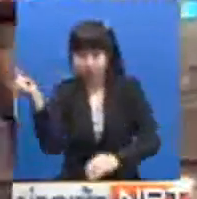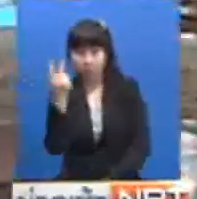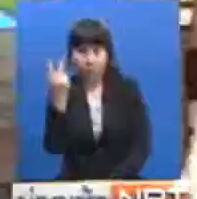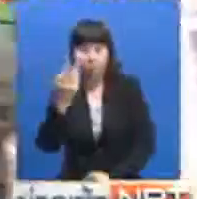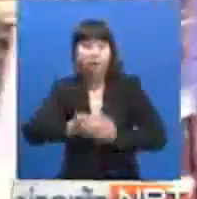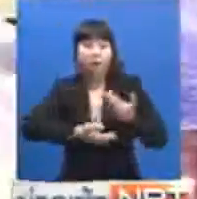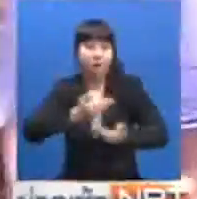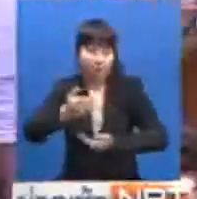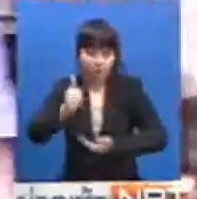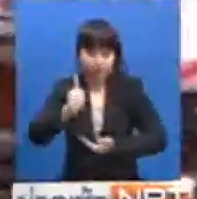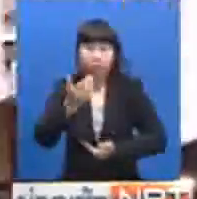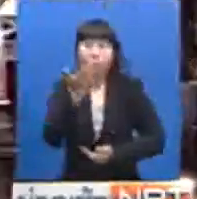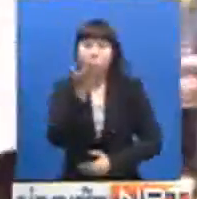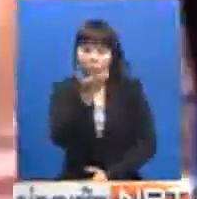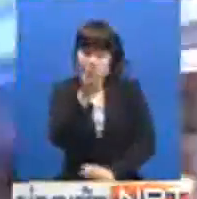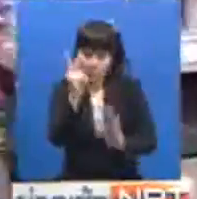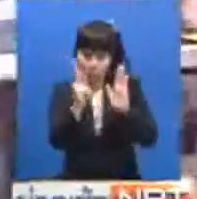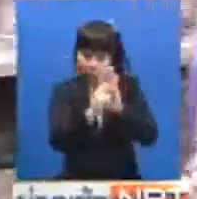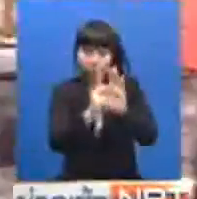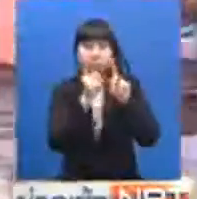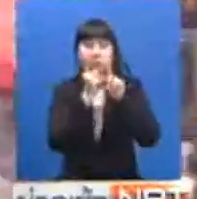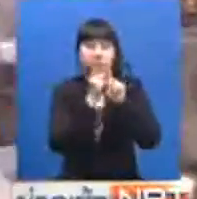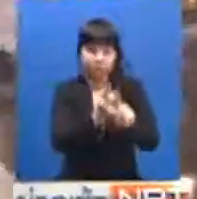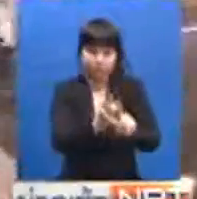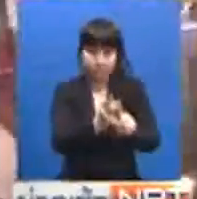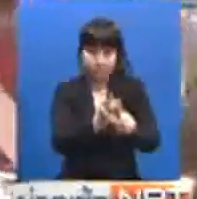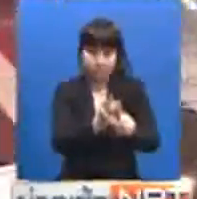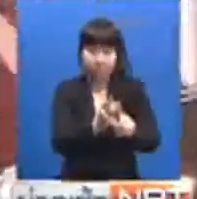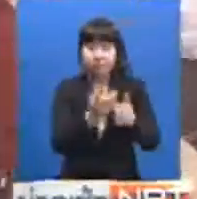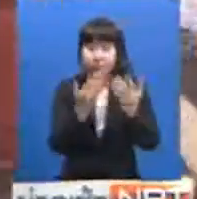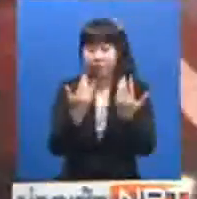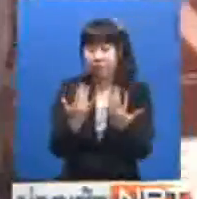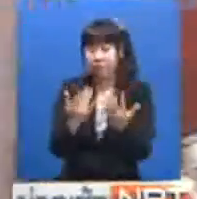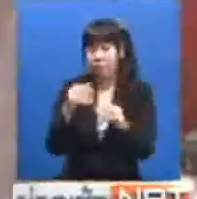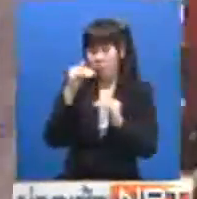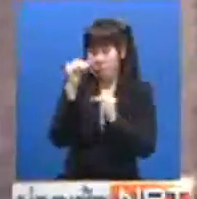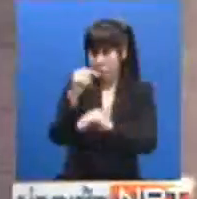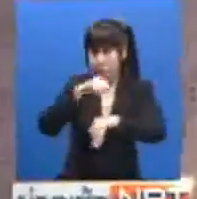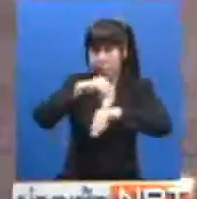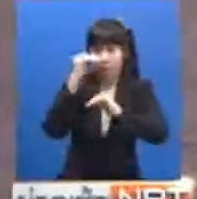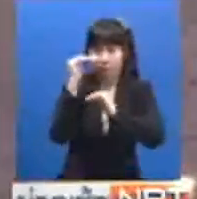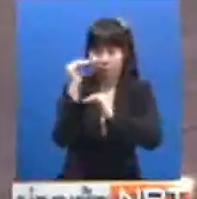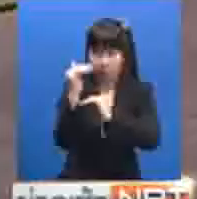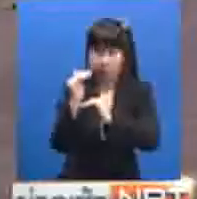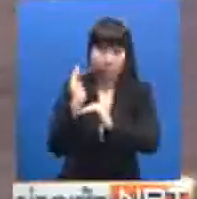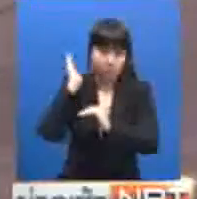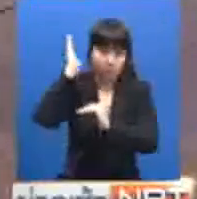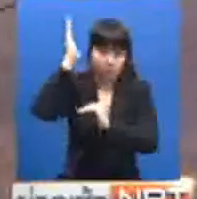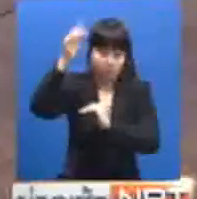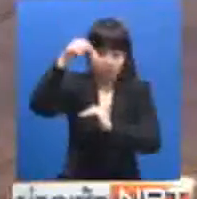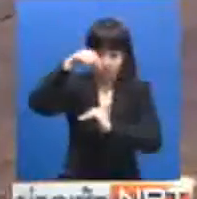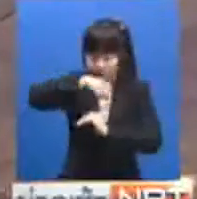จึงขอให้ผู้ค้าปฏิบัติตามอย่างเคร่งครัดซึ่งภายหลังจากการกำหนดเวลาดังกล่าวไม่อนุญาต